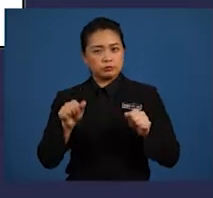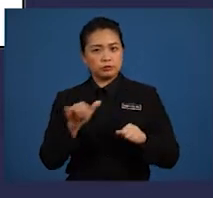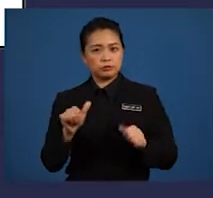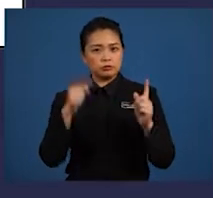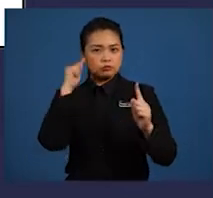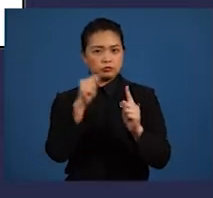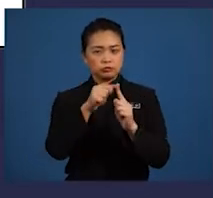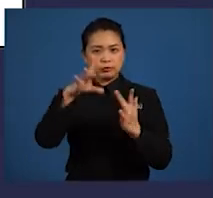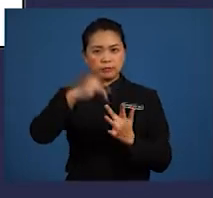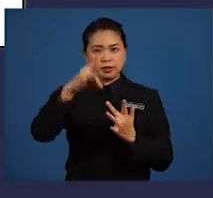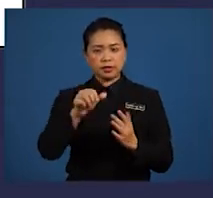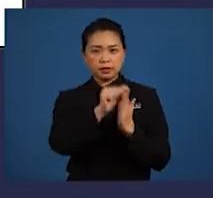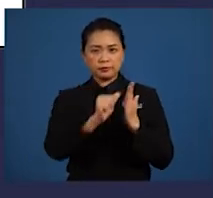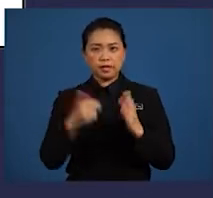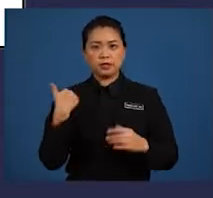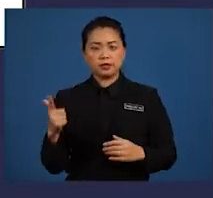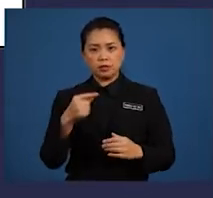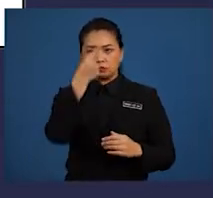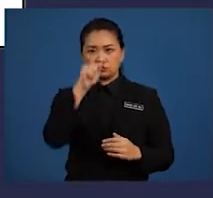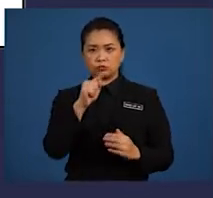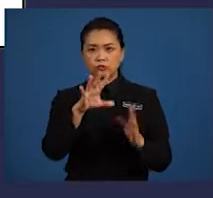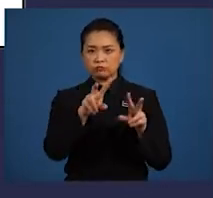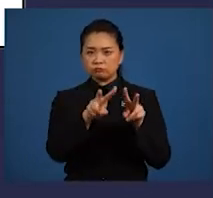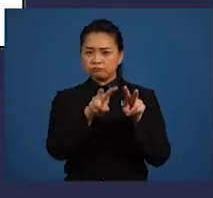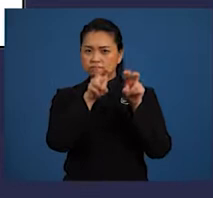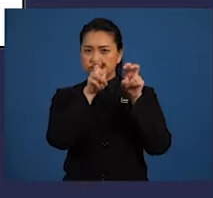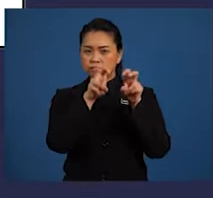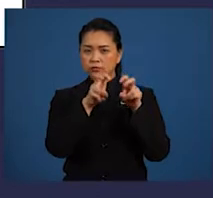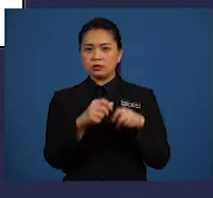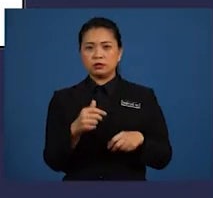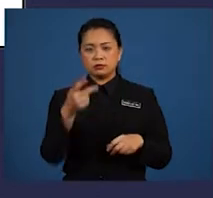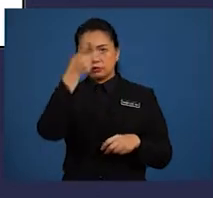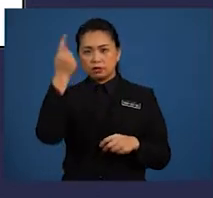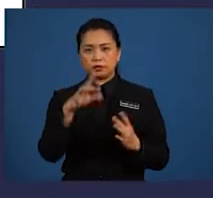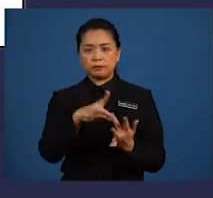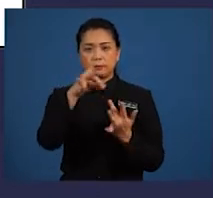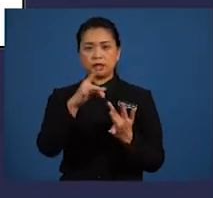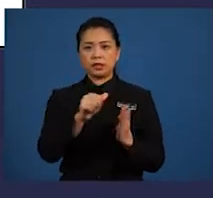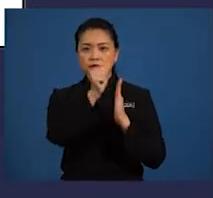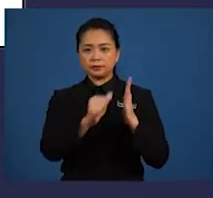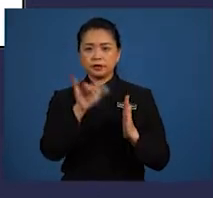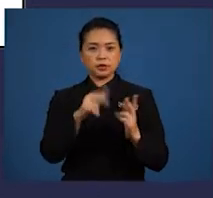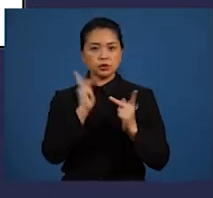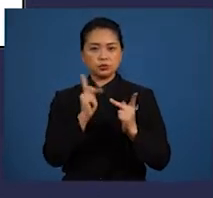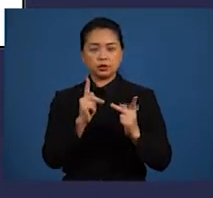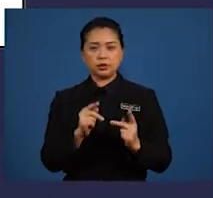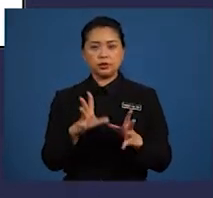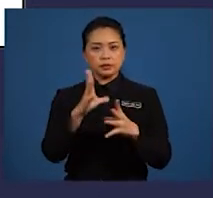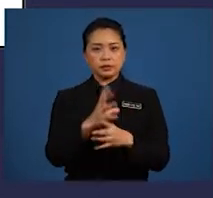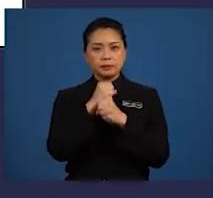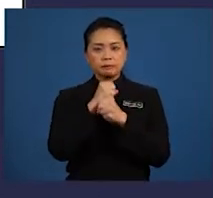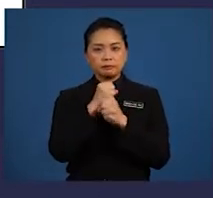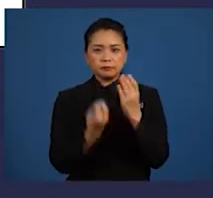bolehnya tujuan pemilihan animasi helah untuk menarik minat Grande pemilihan animasi yang bersesuaian